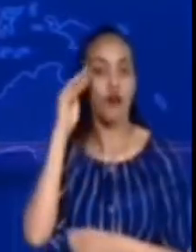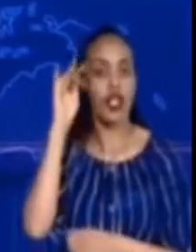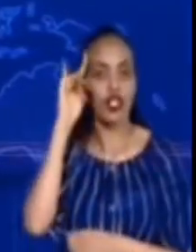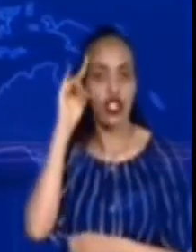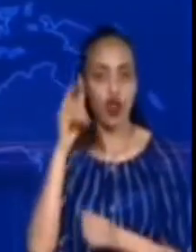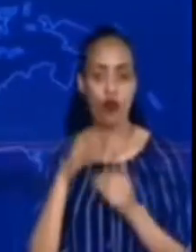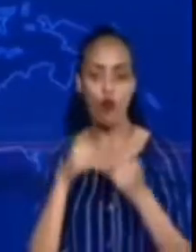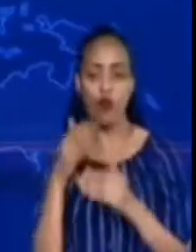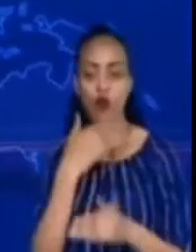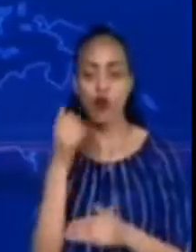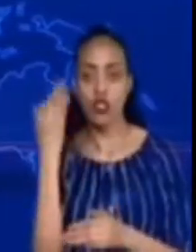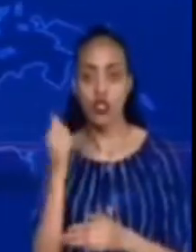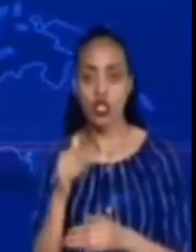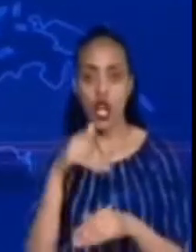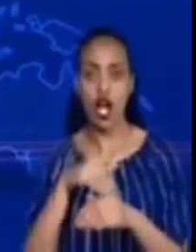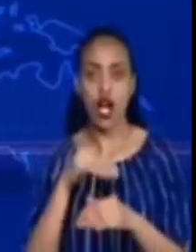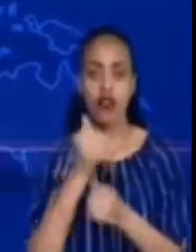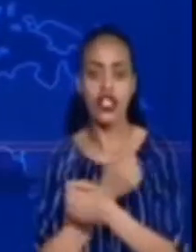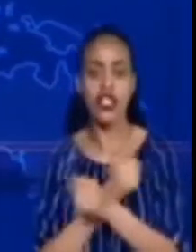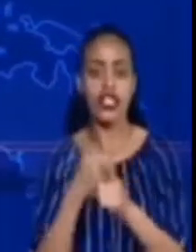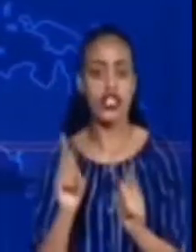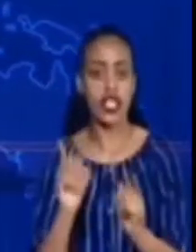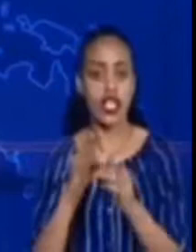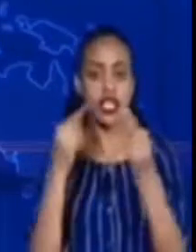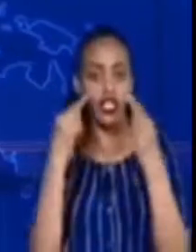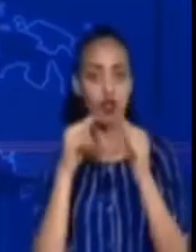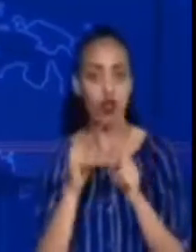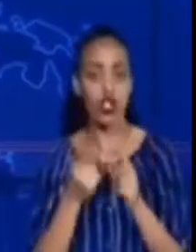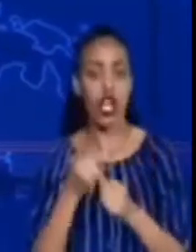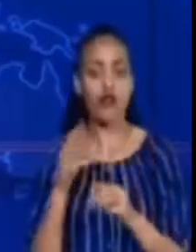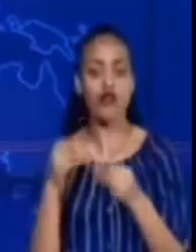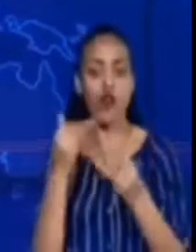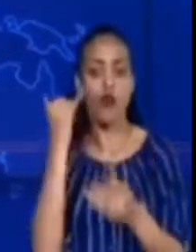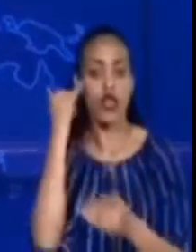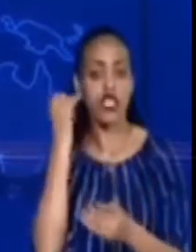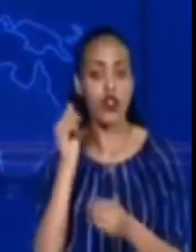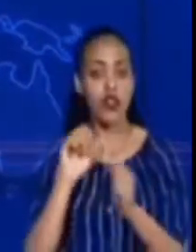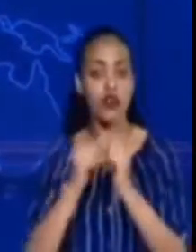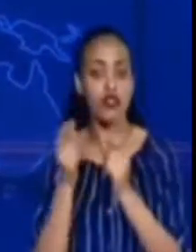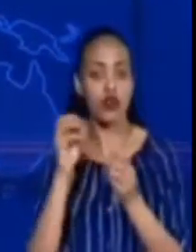ከፍ ስላደረገ ነው በመጅሊስ ማለት ነው ሌላ ችግሮች ቢኖሩም ማለት ነው